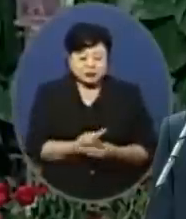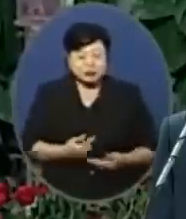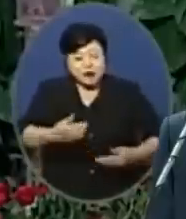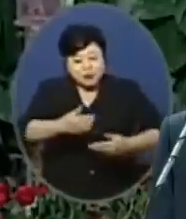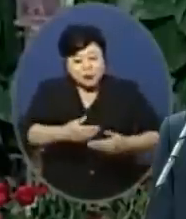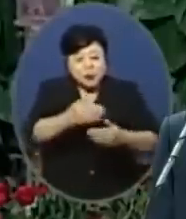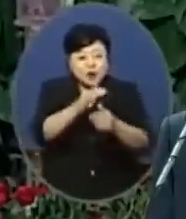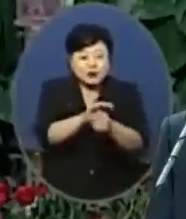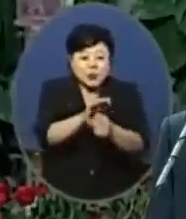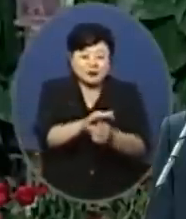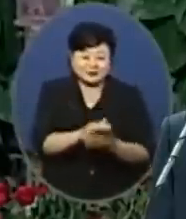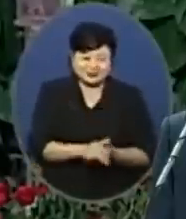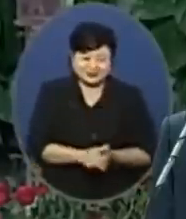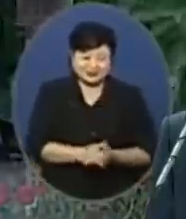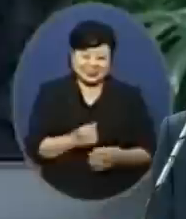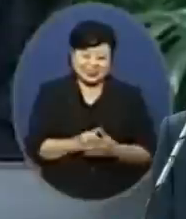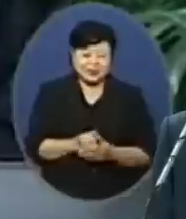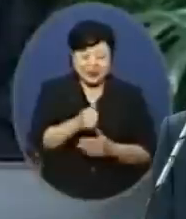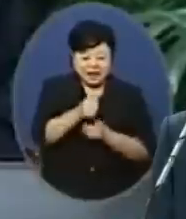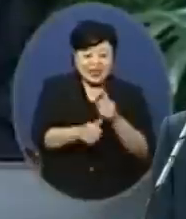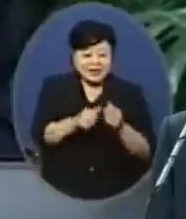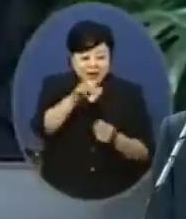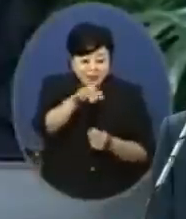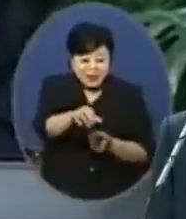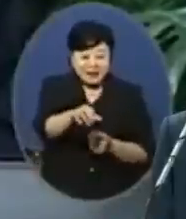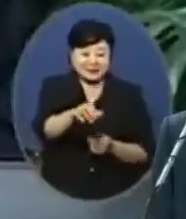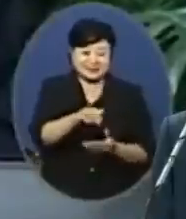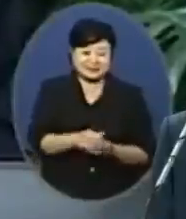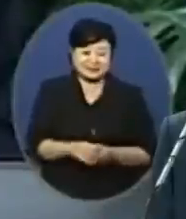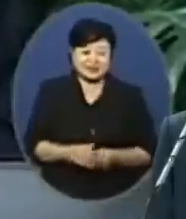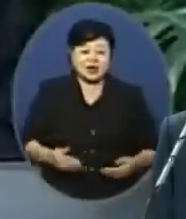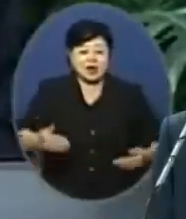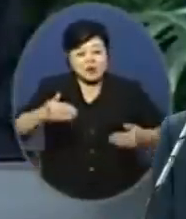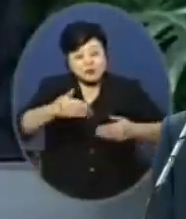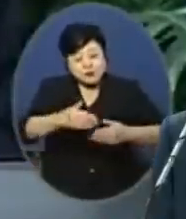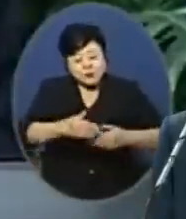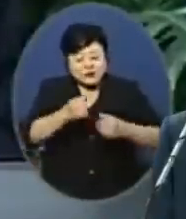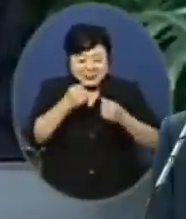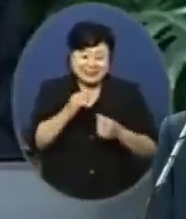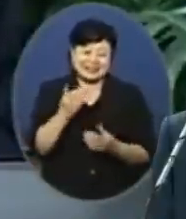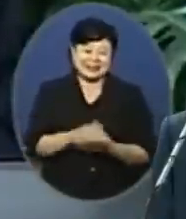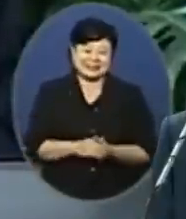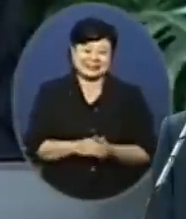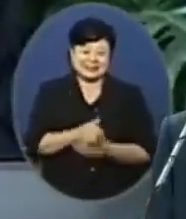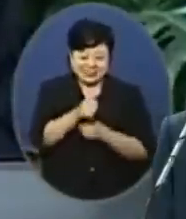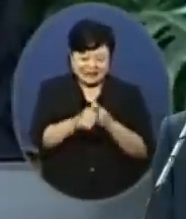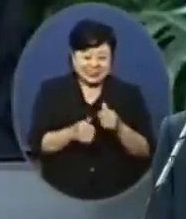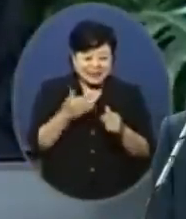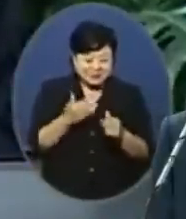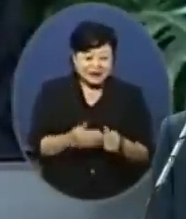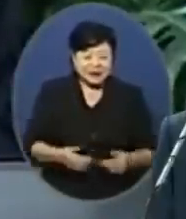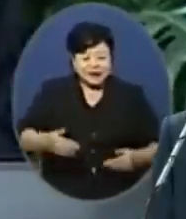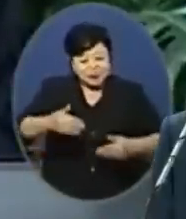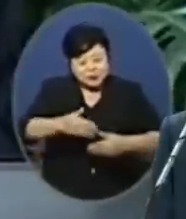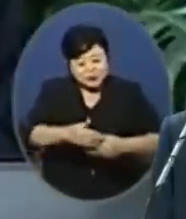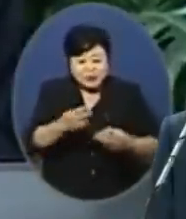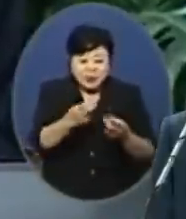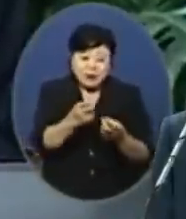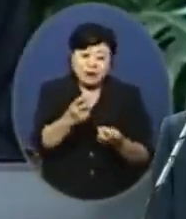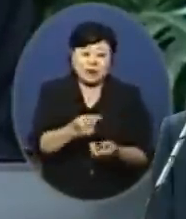것이라. 그러므로 하나님 앞에 품어서 살아야 되는데 하나님께 어떻게 품에